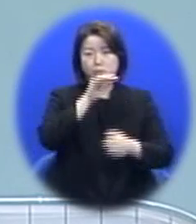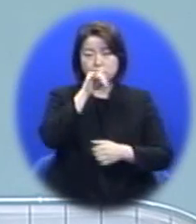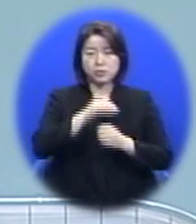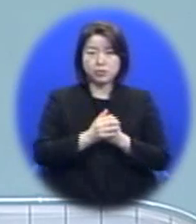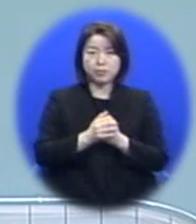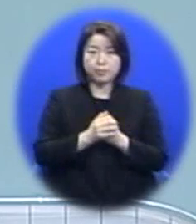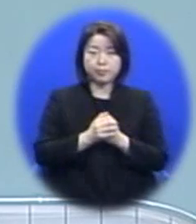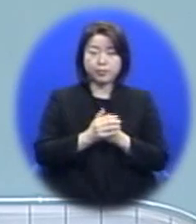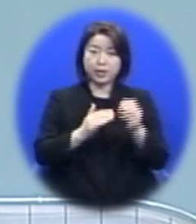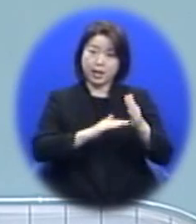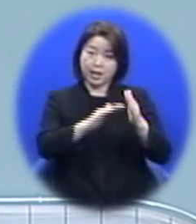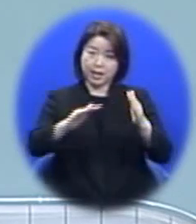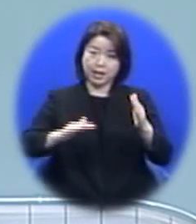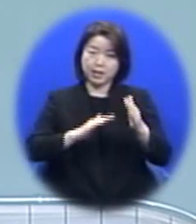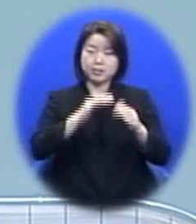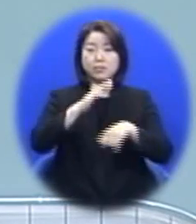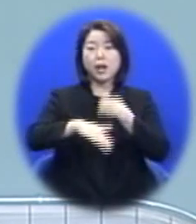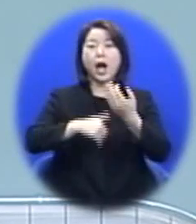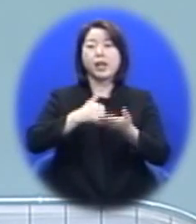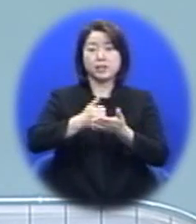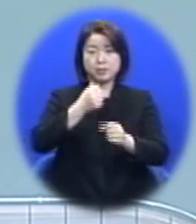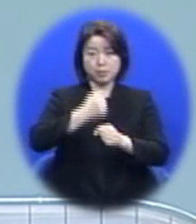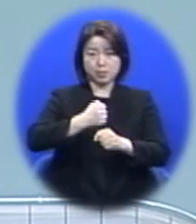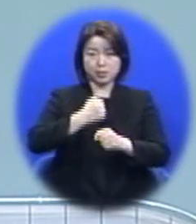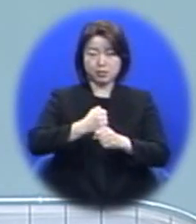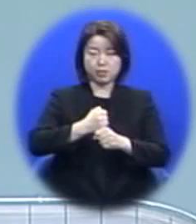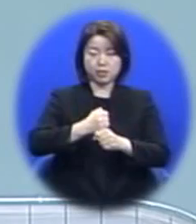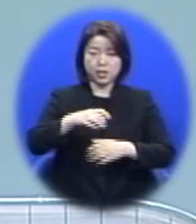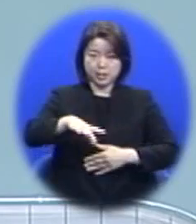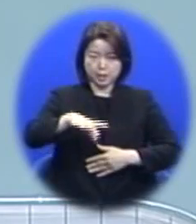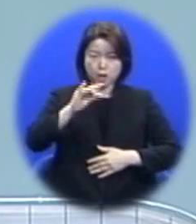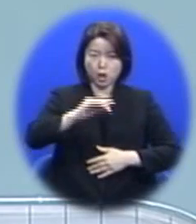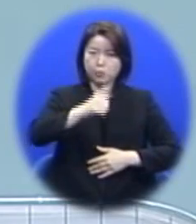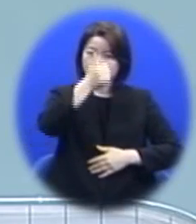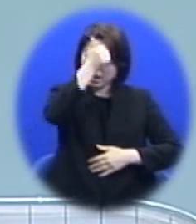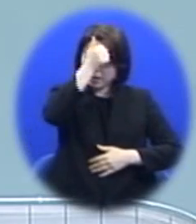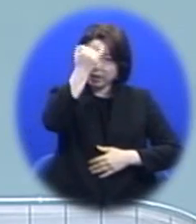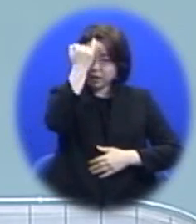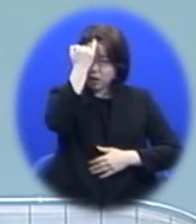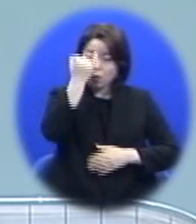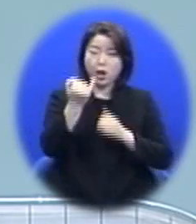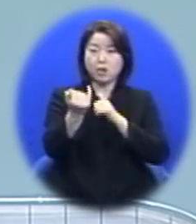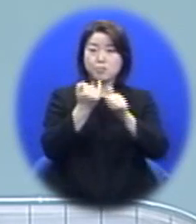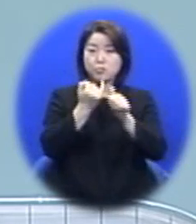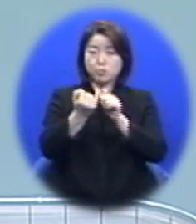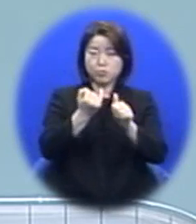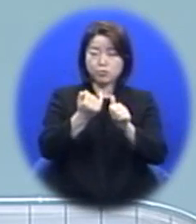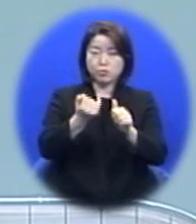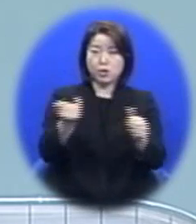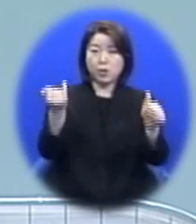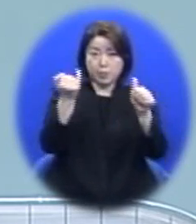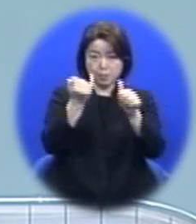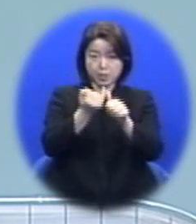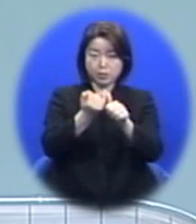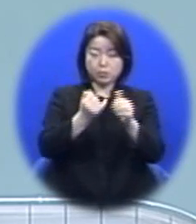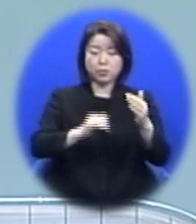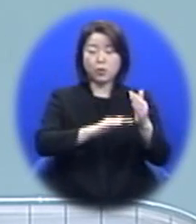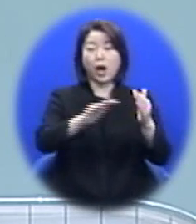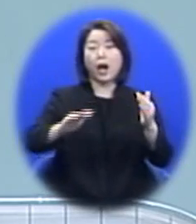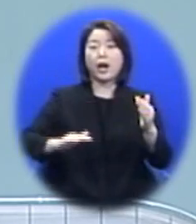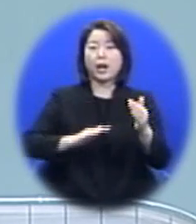이 가정은 하나님이 만드셨습니다. 처음 아담과 하와를 부부가 되게 하심으로 가정이 생긴